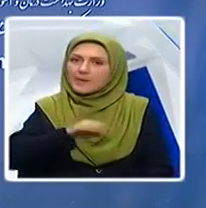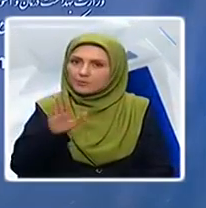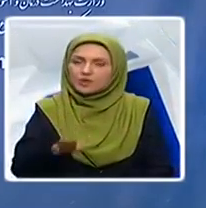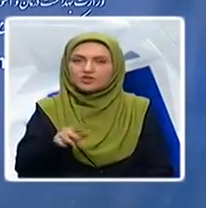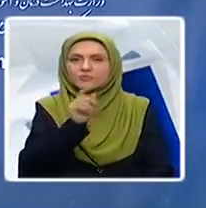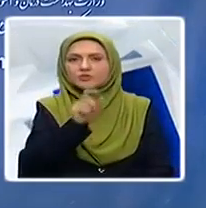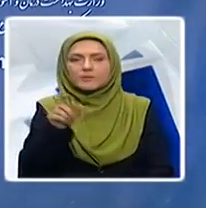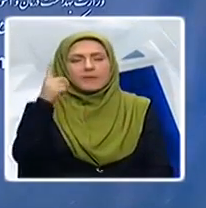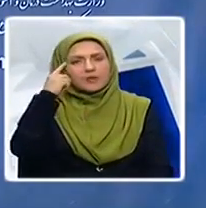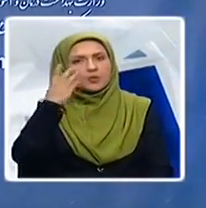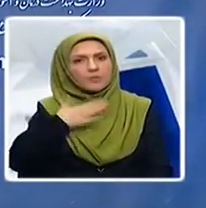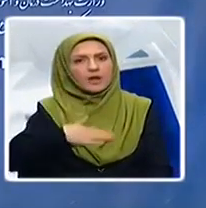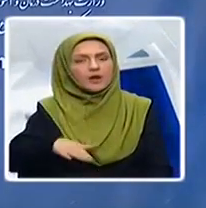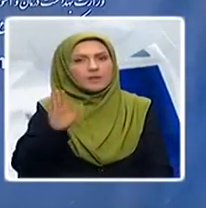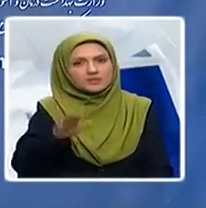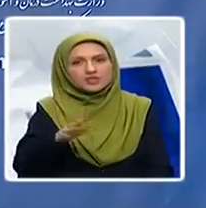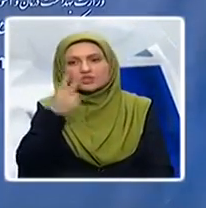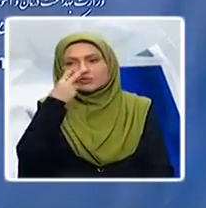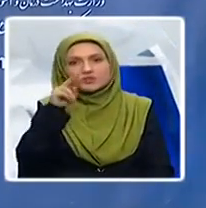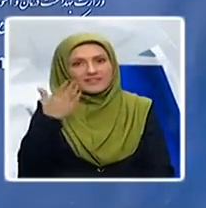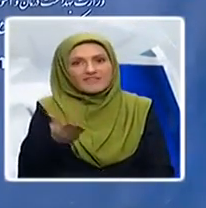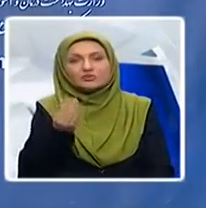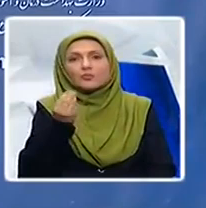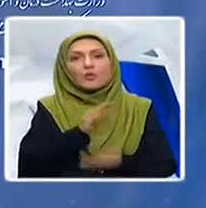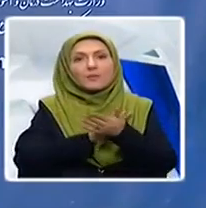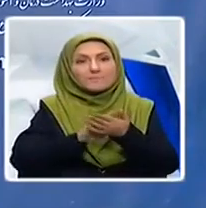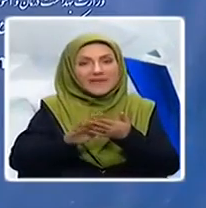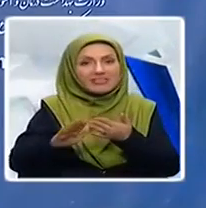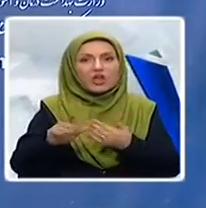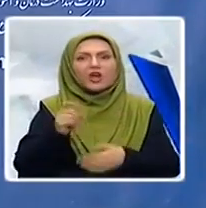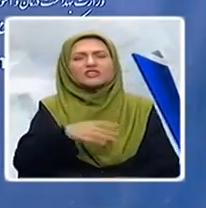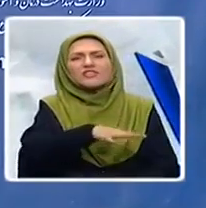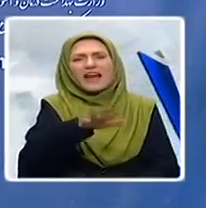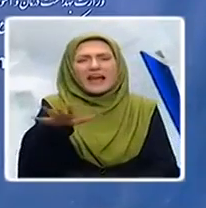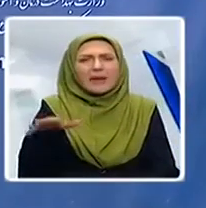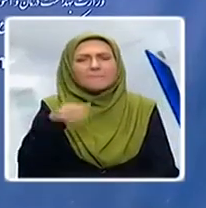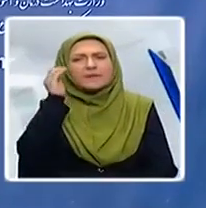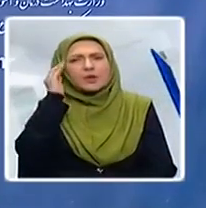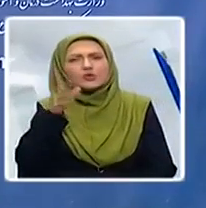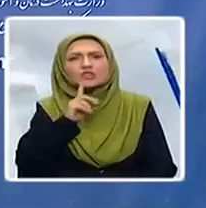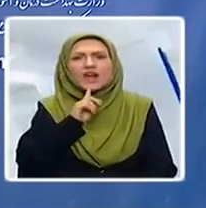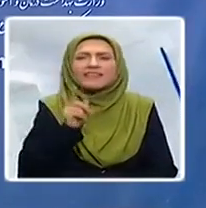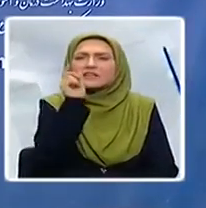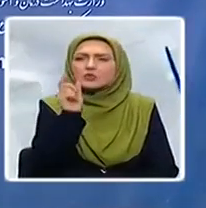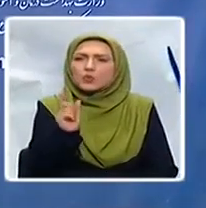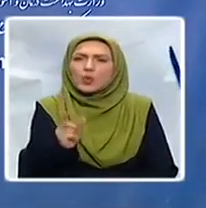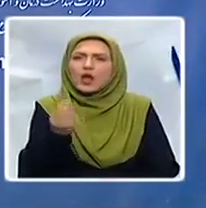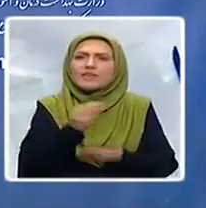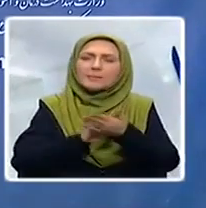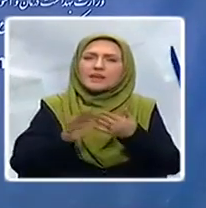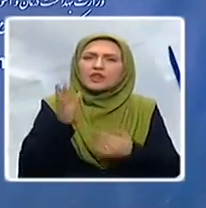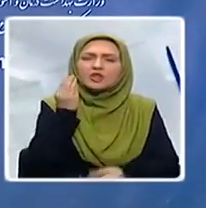مردم عزیزمون و رعایت نکات بهداشت فردی و عمومی و مراعات همه هشدارها و نکاتی است که در روزها و هفته های